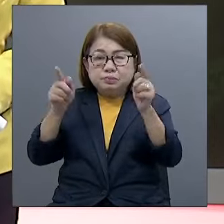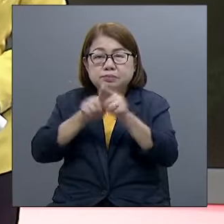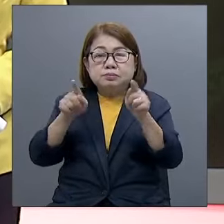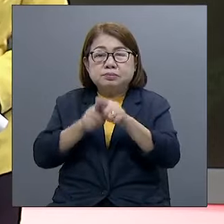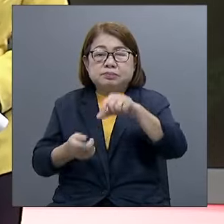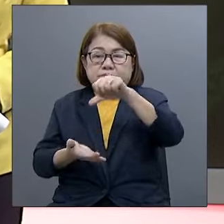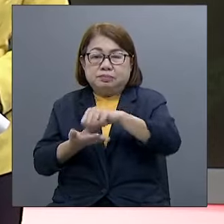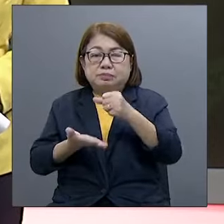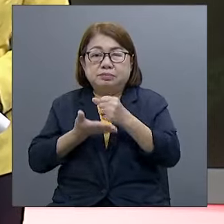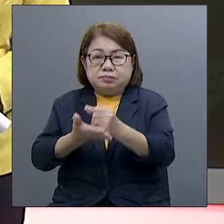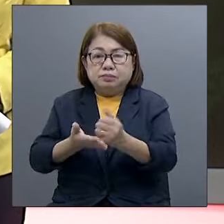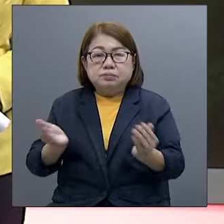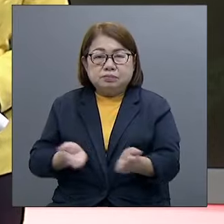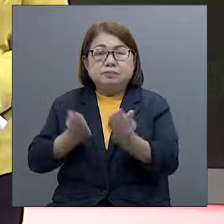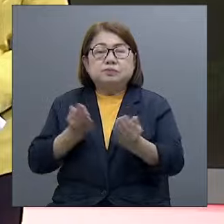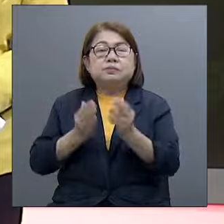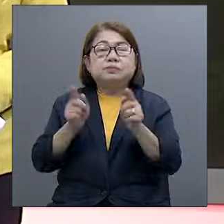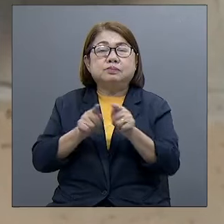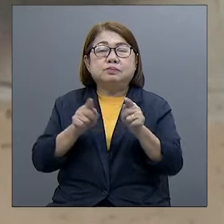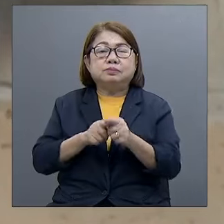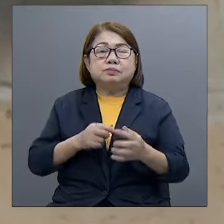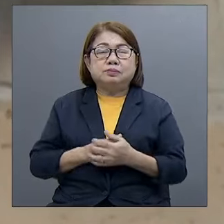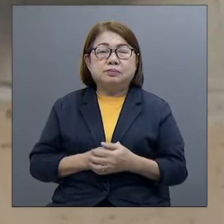นกลุ่มอักษะแห่งการต่อต้านนี้ค่ะ